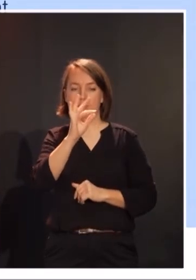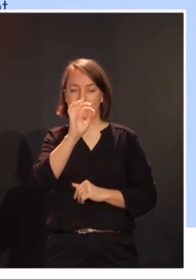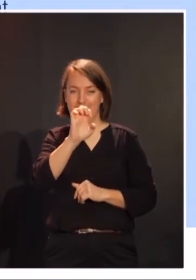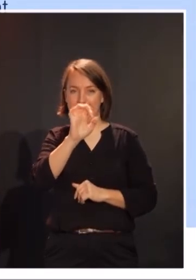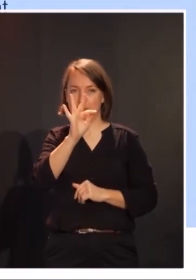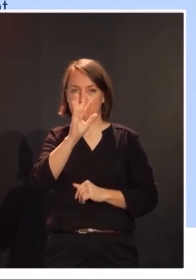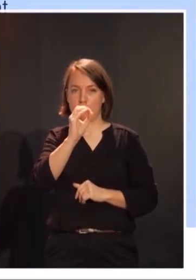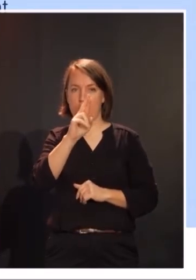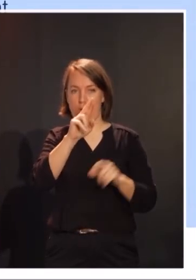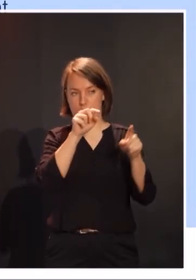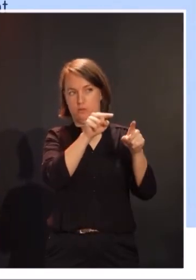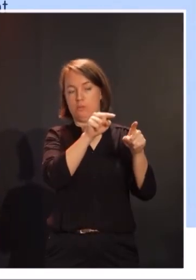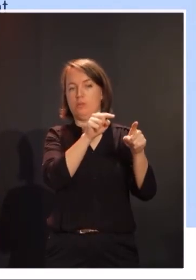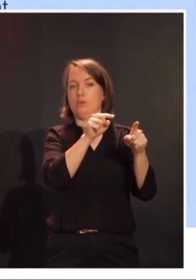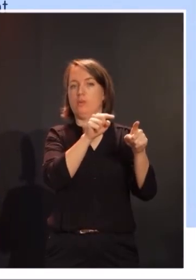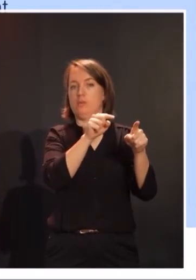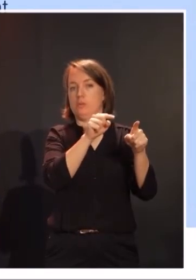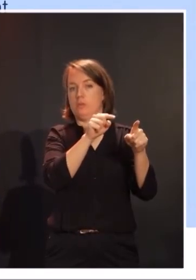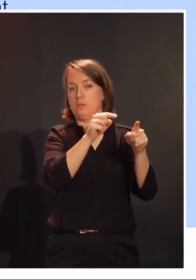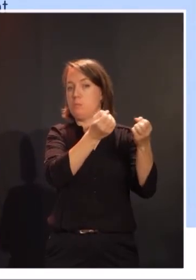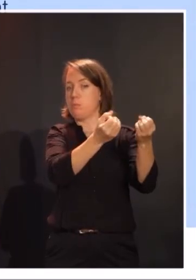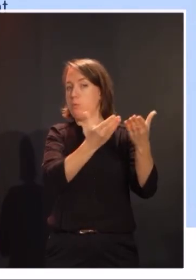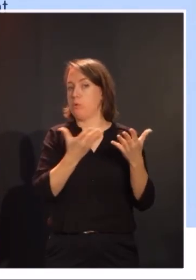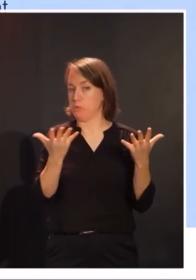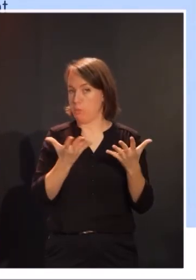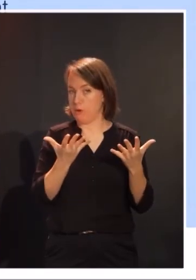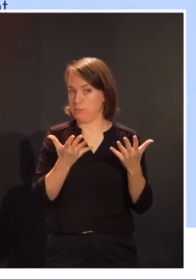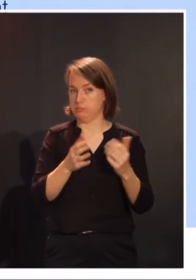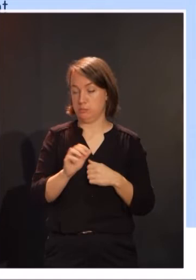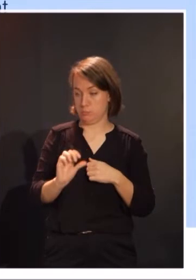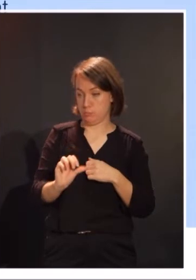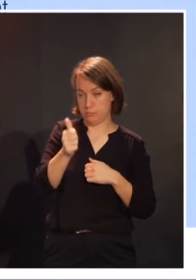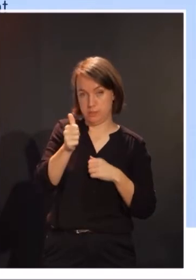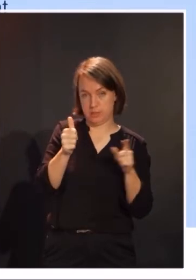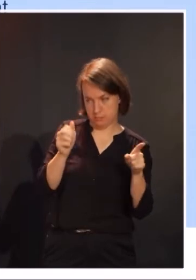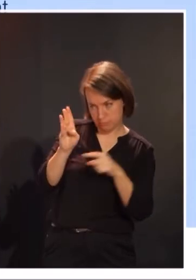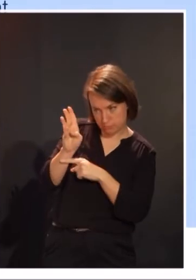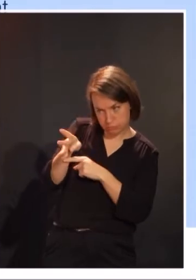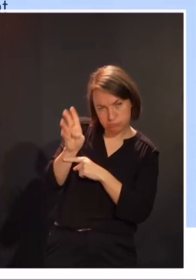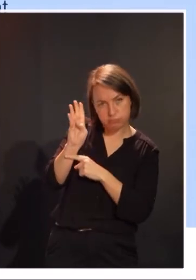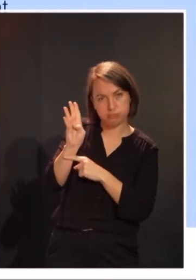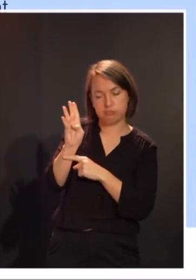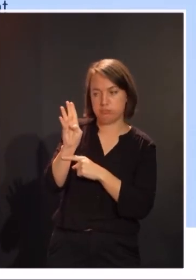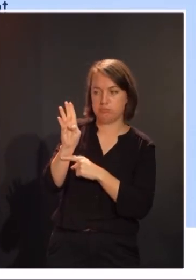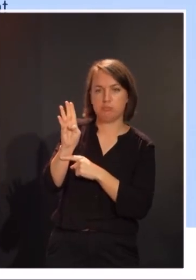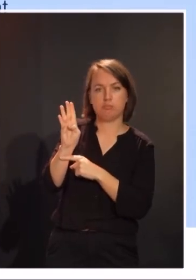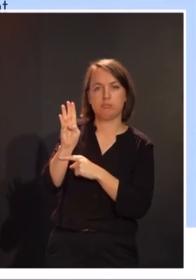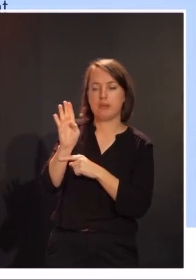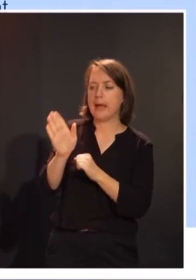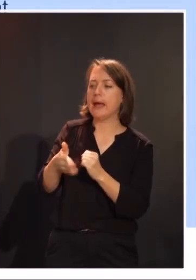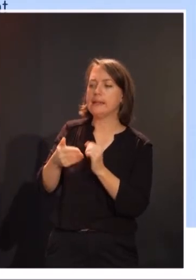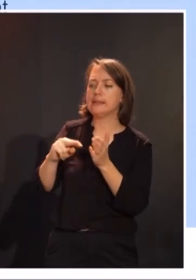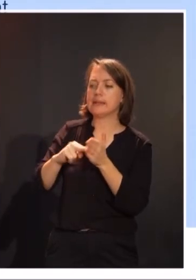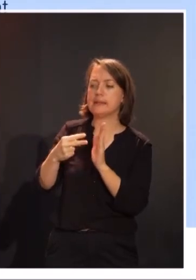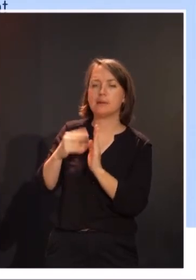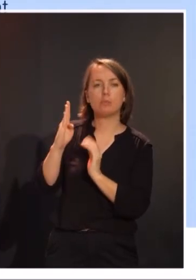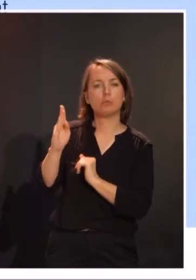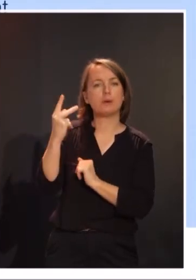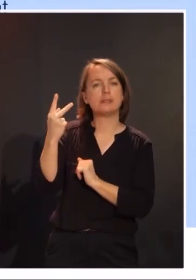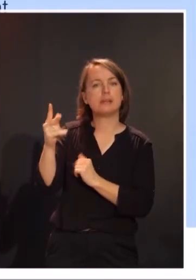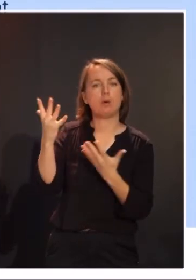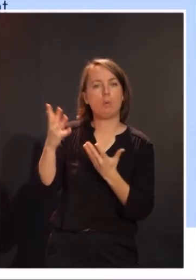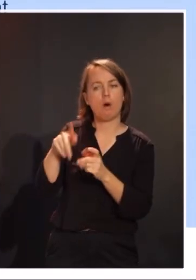c'est bien évidemment l'évaluation des besoins en aide technique donc sur ce parcours de